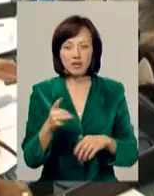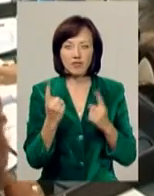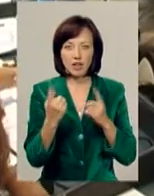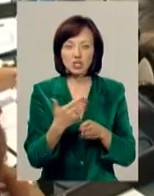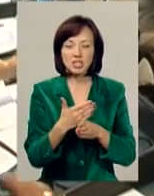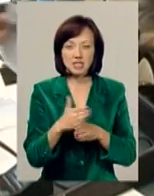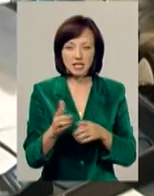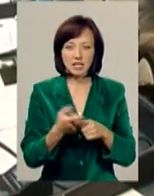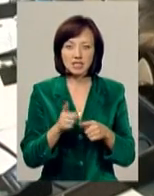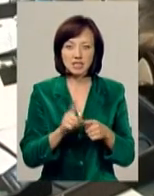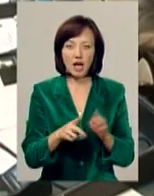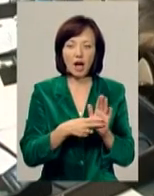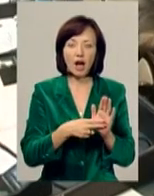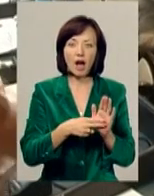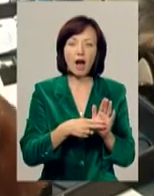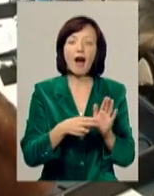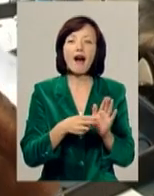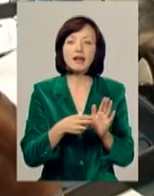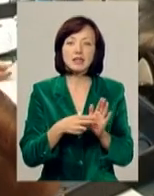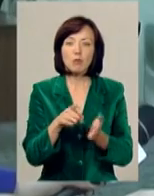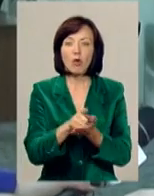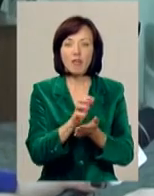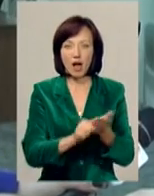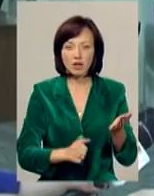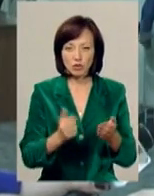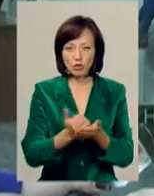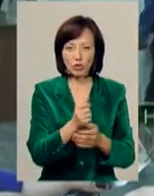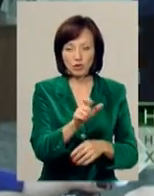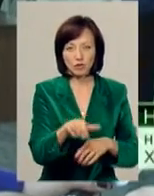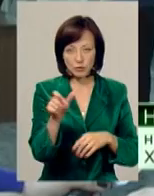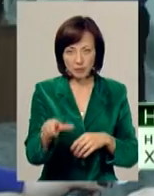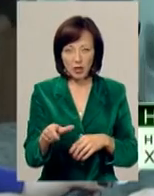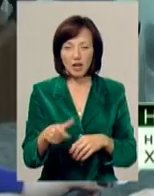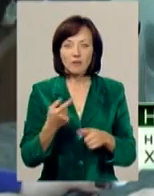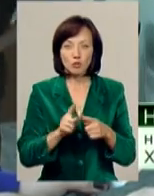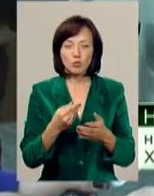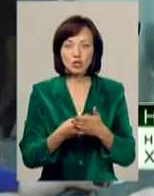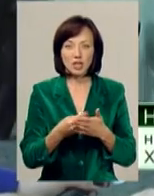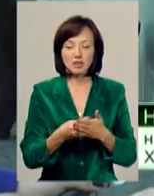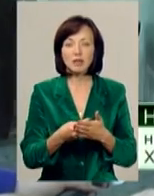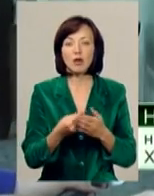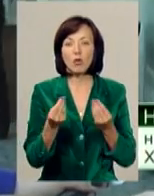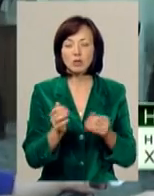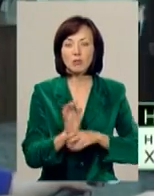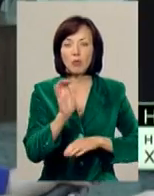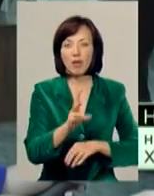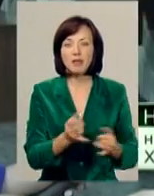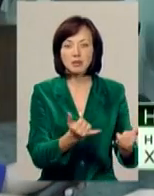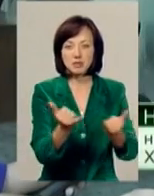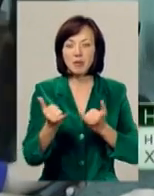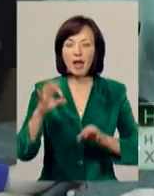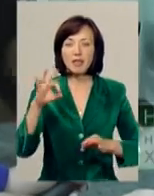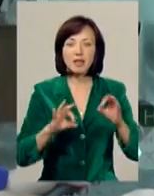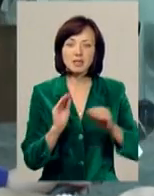части стина із них це акциз та податок з доходів фізичних осіб в цьому бюджеті 43 млни спрямовуються на забезпечення індексації